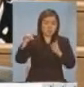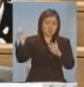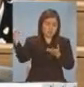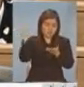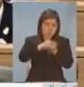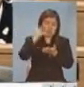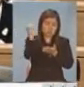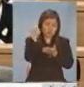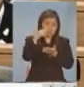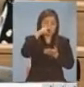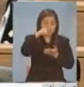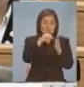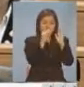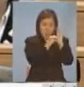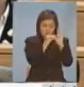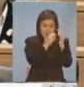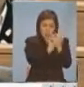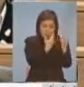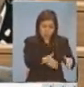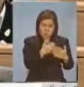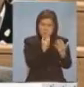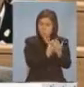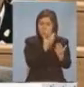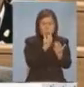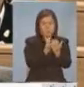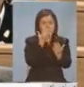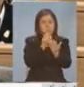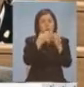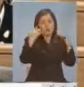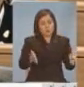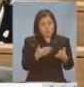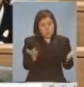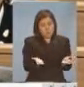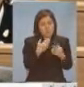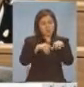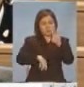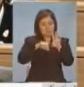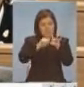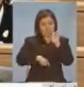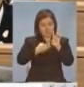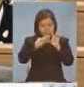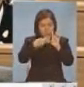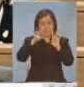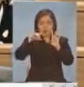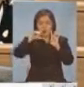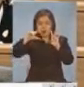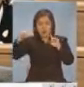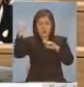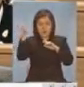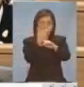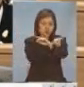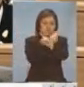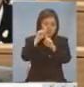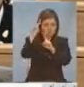ค่ะกรุงเทพสามารถทำรายได้ได้สูงสุดในขณะนี้ของการท่องเที่ยวคือประมาณ 478,000 ล้านค่ะภูเก็ตมาเป็นลำ